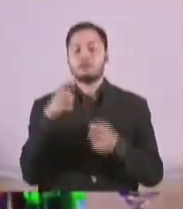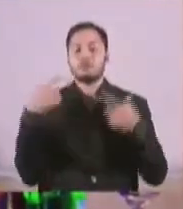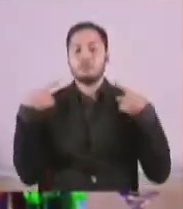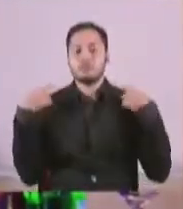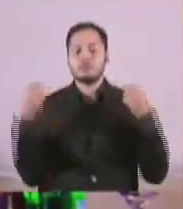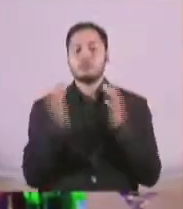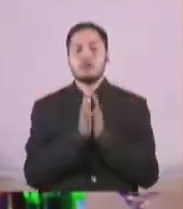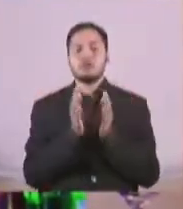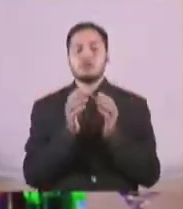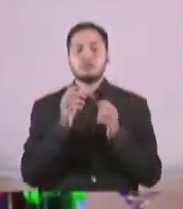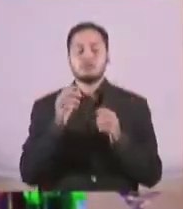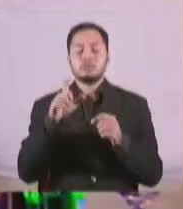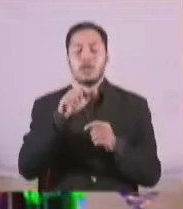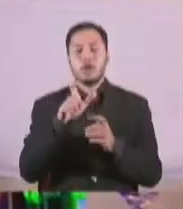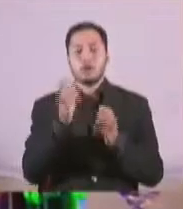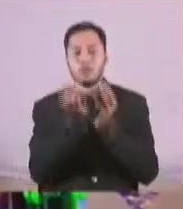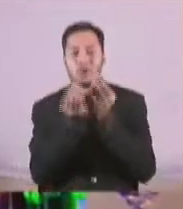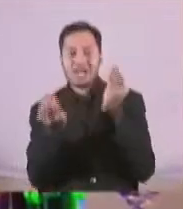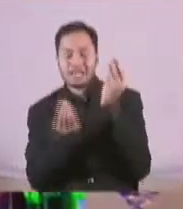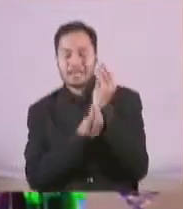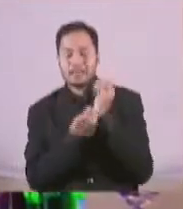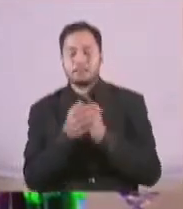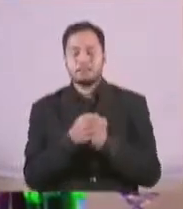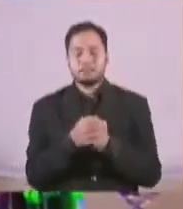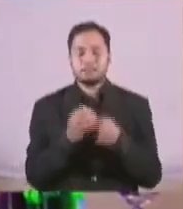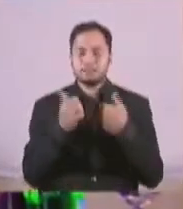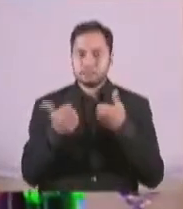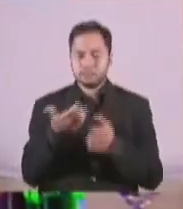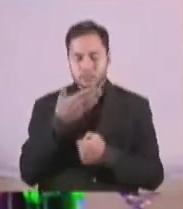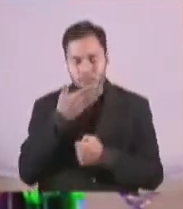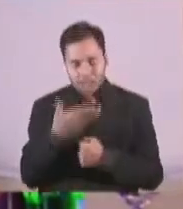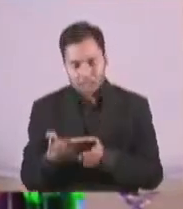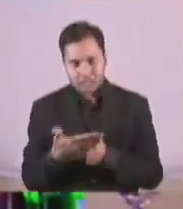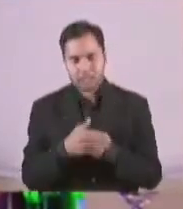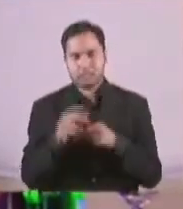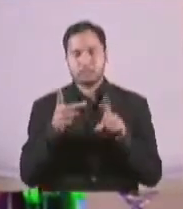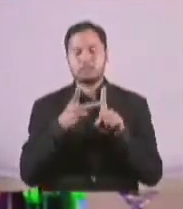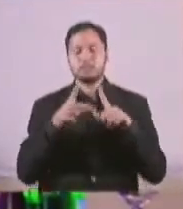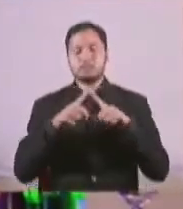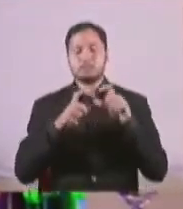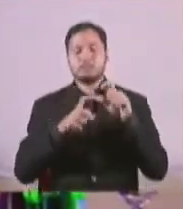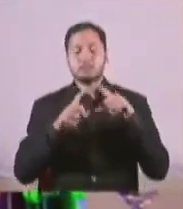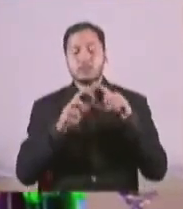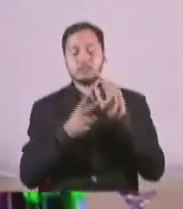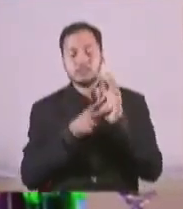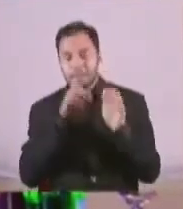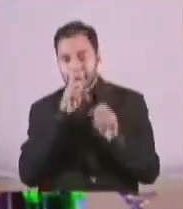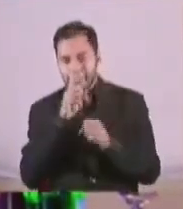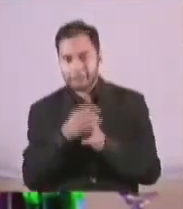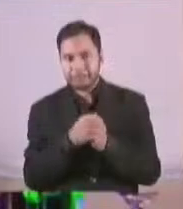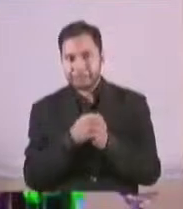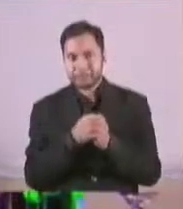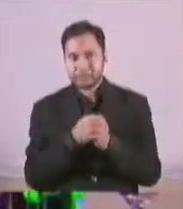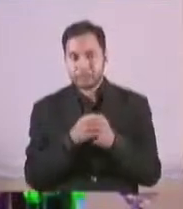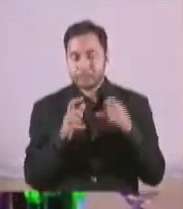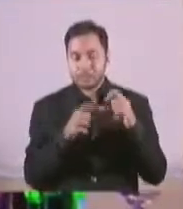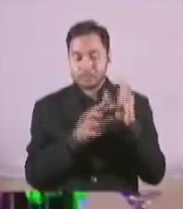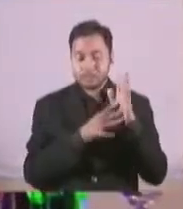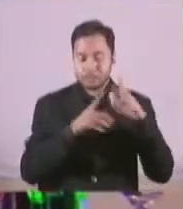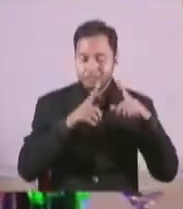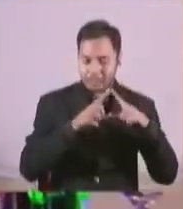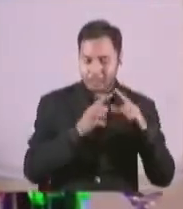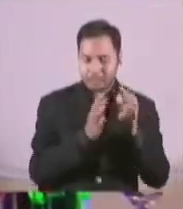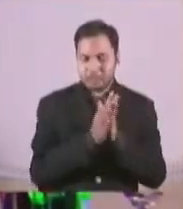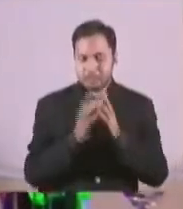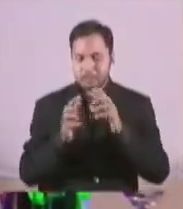Baik, terima kasih Pak Hasan. Tadi Pak Hasan menyampaikan memang SMA dan SMK ini di bawah kewenangan